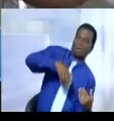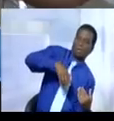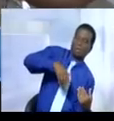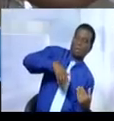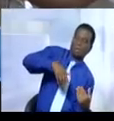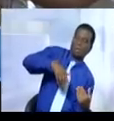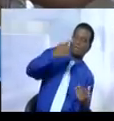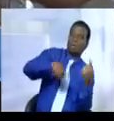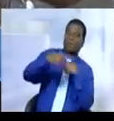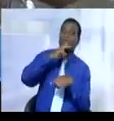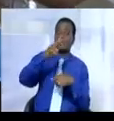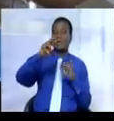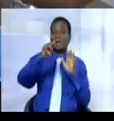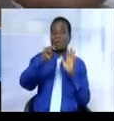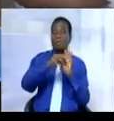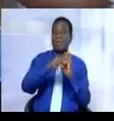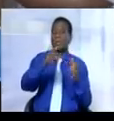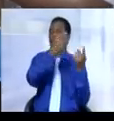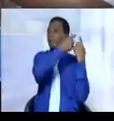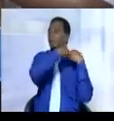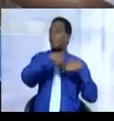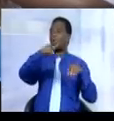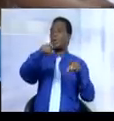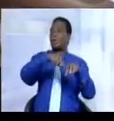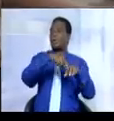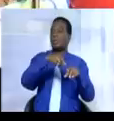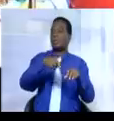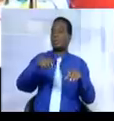aujourd'hui, vraiment, depuis lors, il n'y a pas eu de soins,